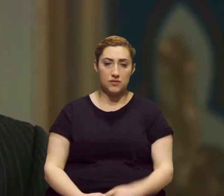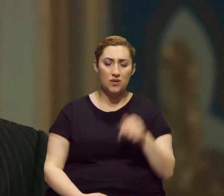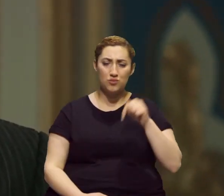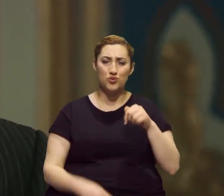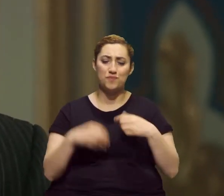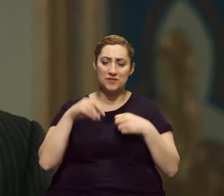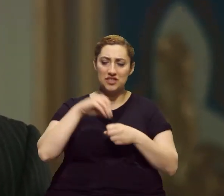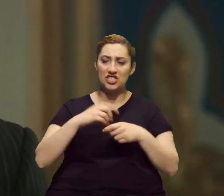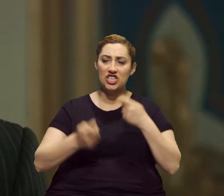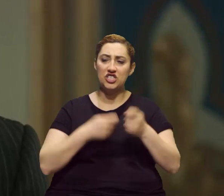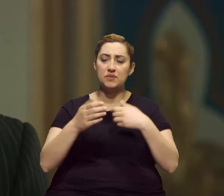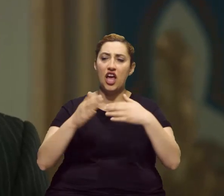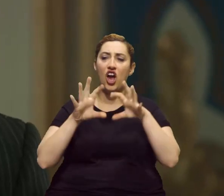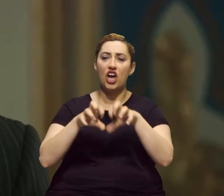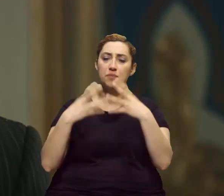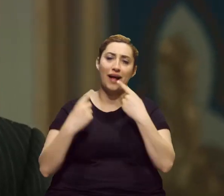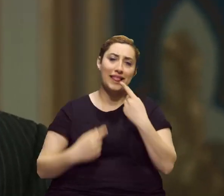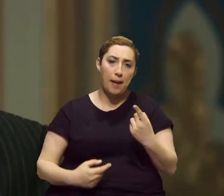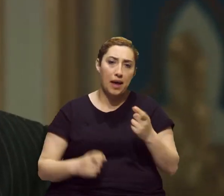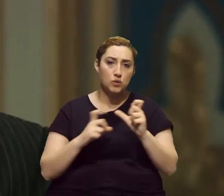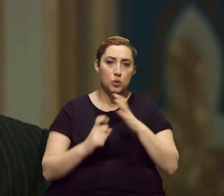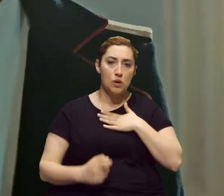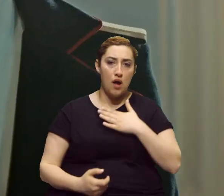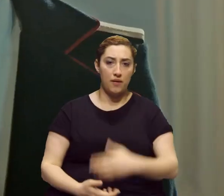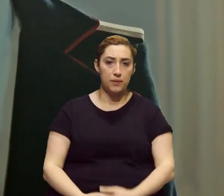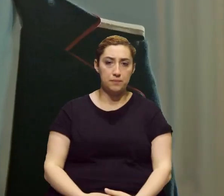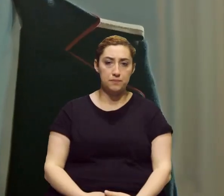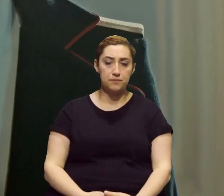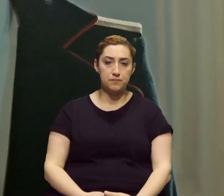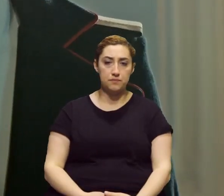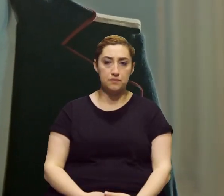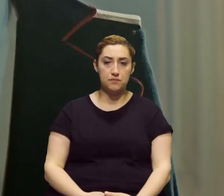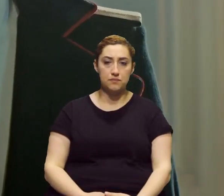Bu iç işlerimize müdahale anlamına gelir sultanım.